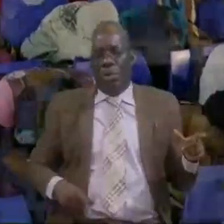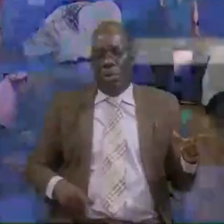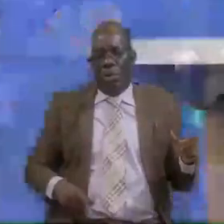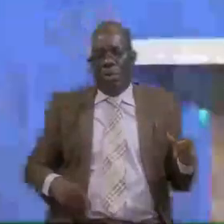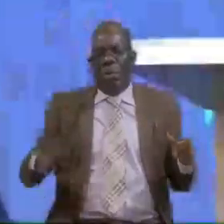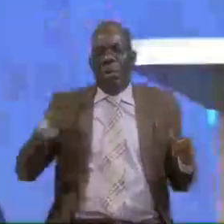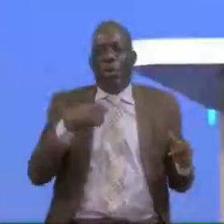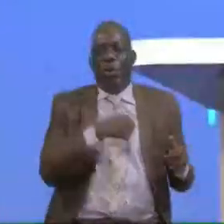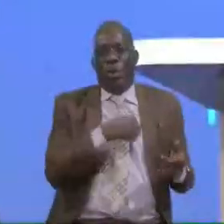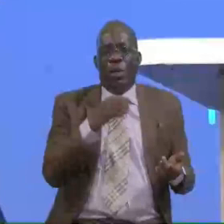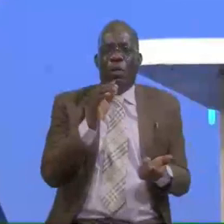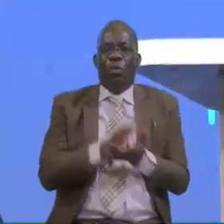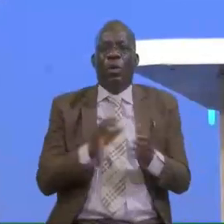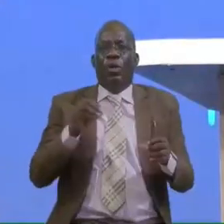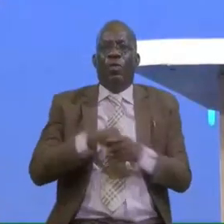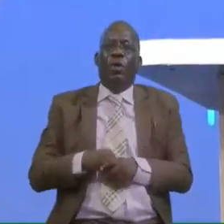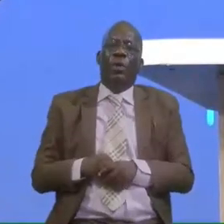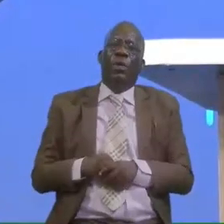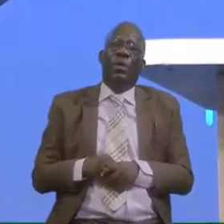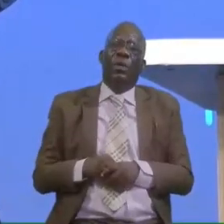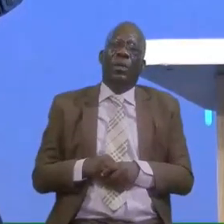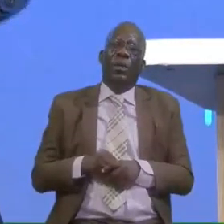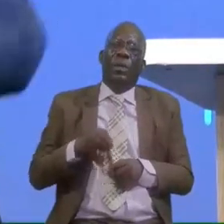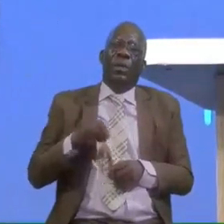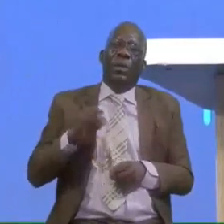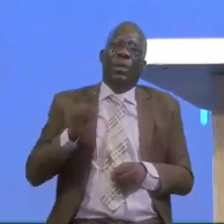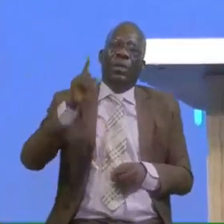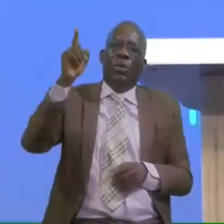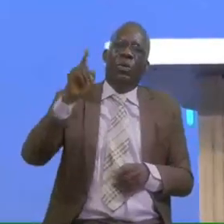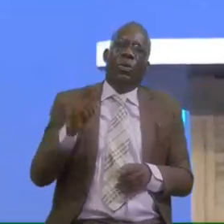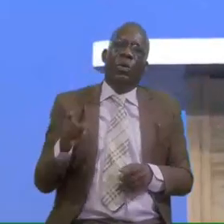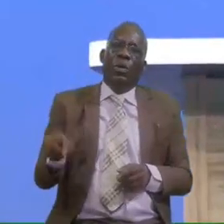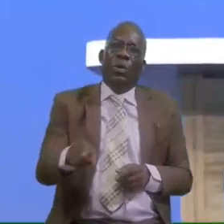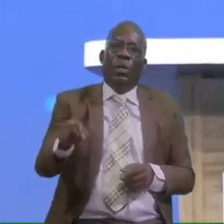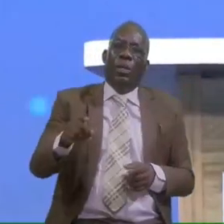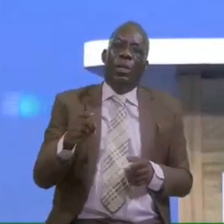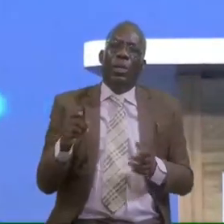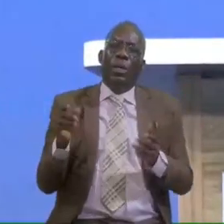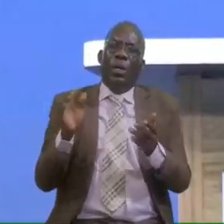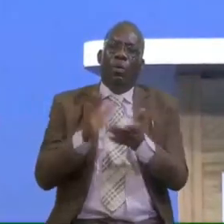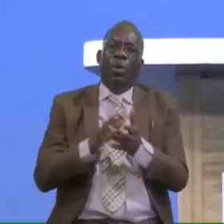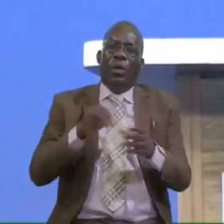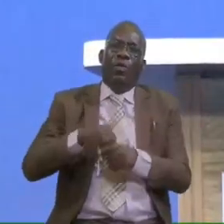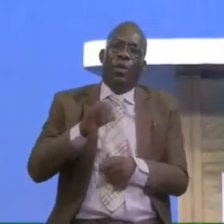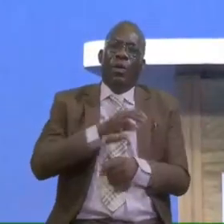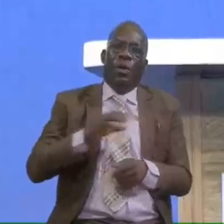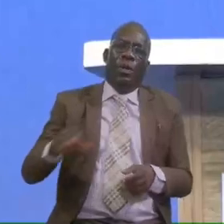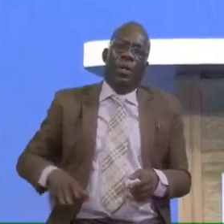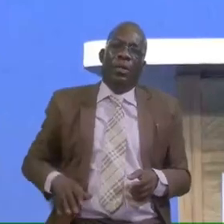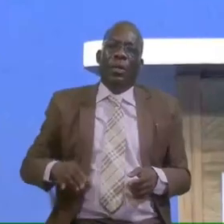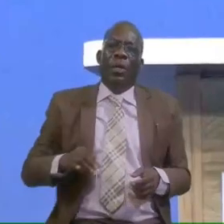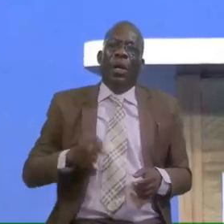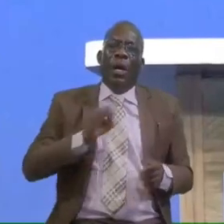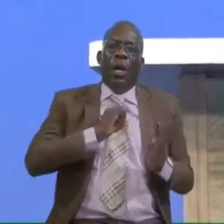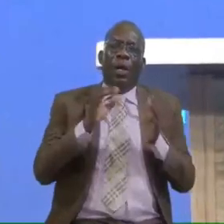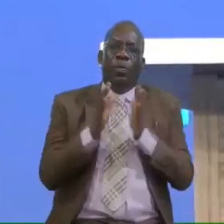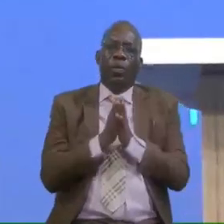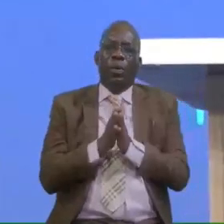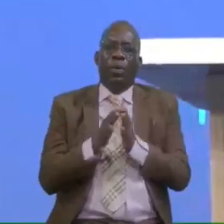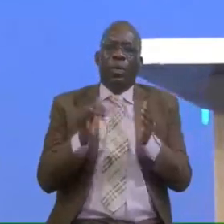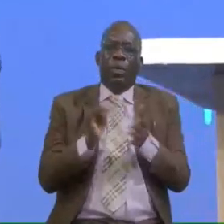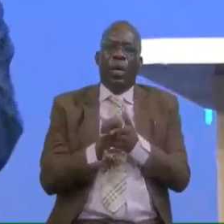nous croyons en toi. Ils croient en Christ. Et je prie que le